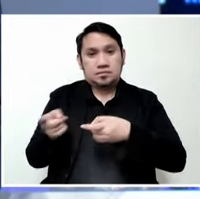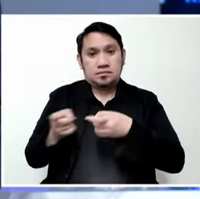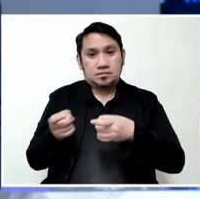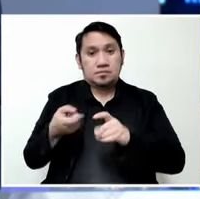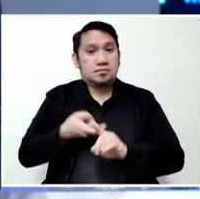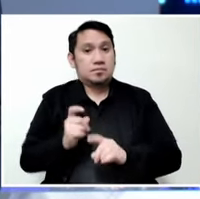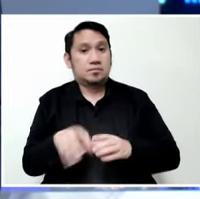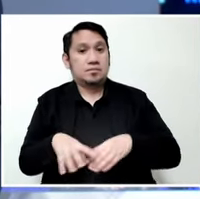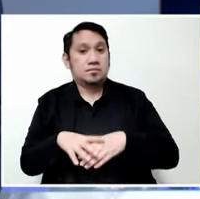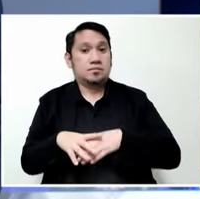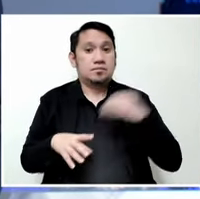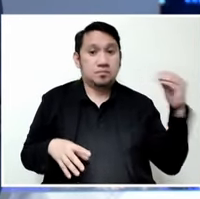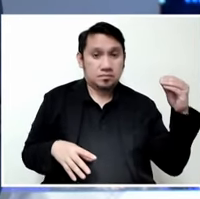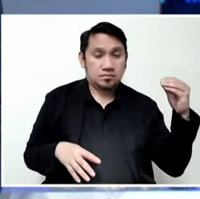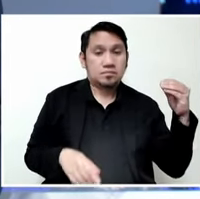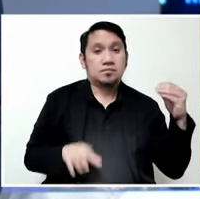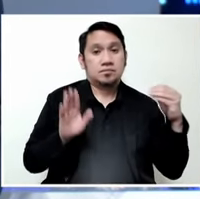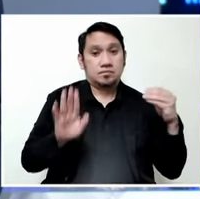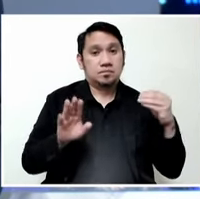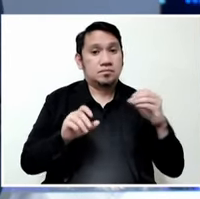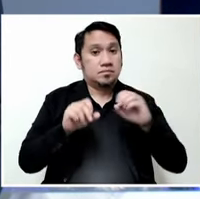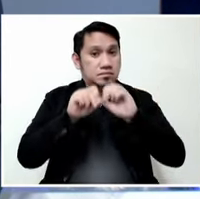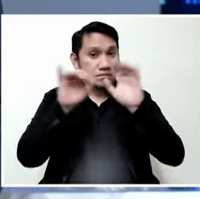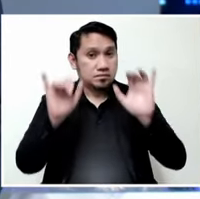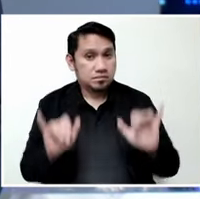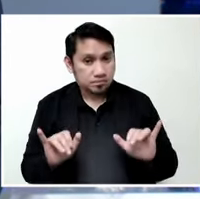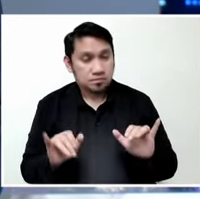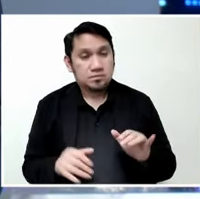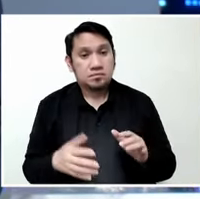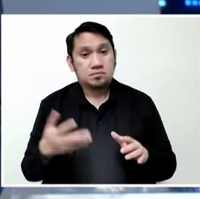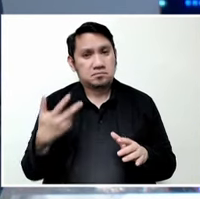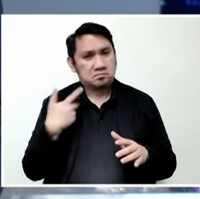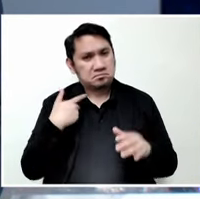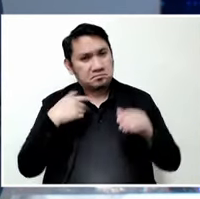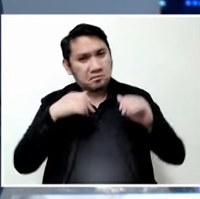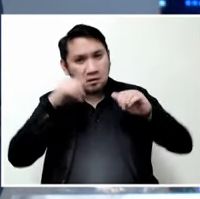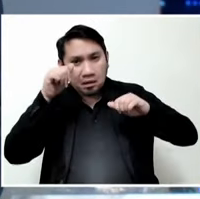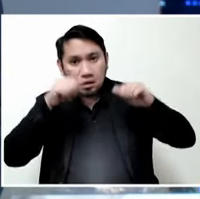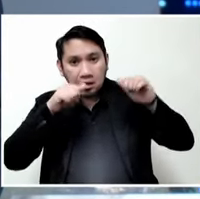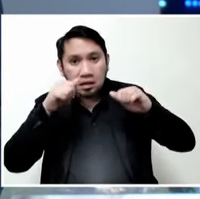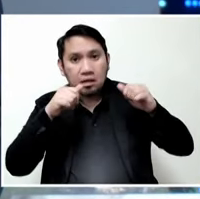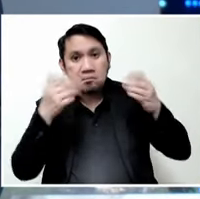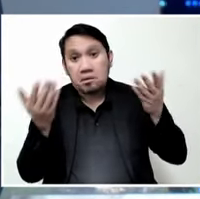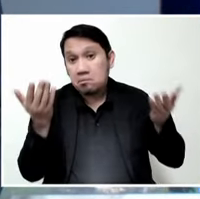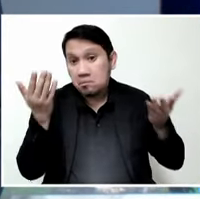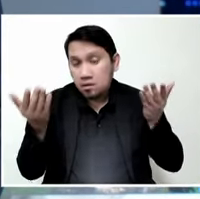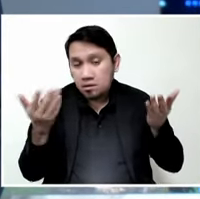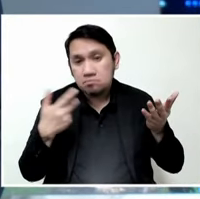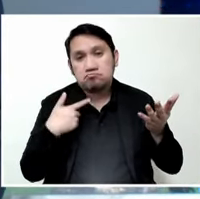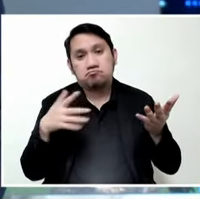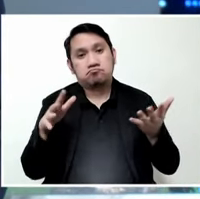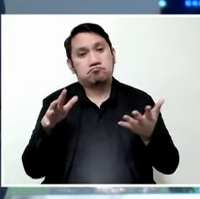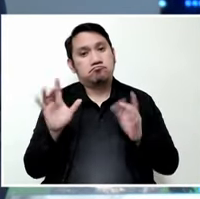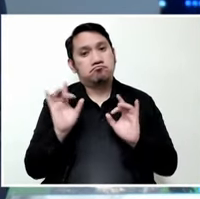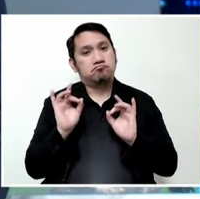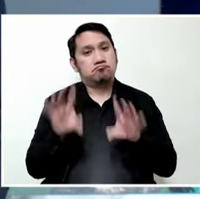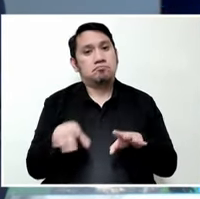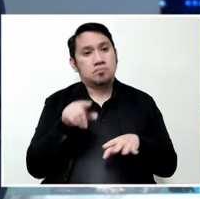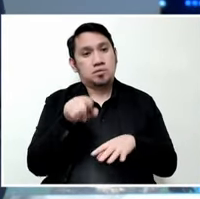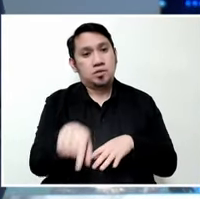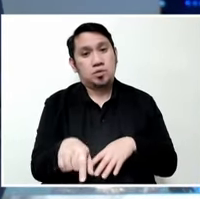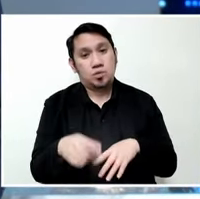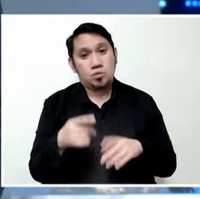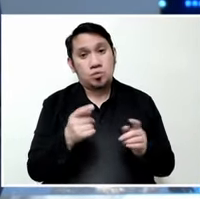ang kanilang operasyon. Ito sa gitna nga ng agam-agam na pwedeng isabotahe ang transmission grid